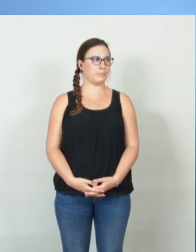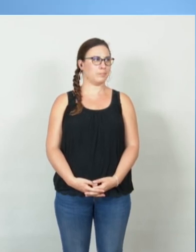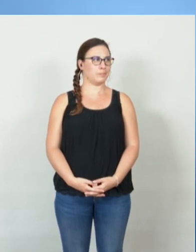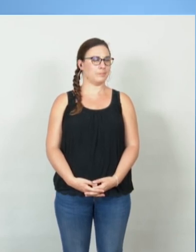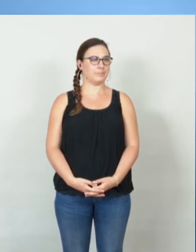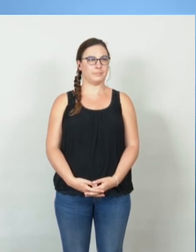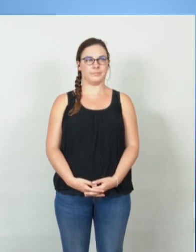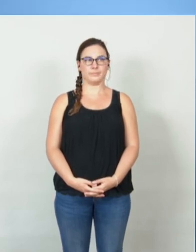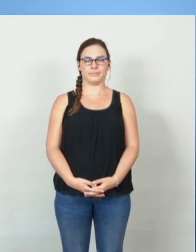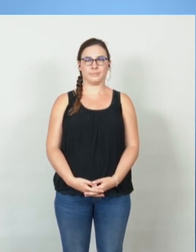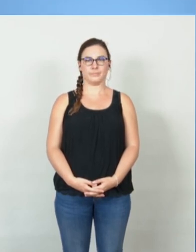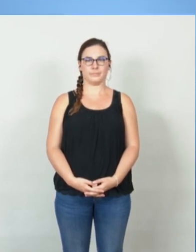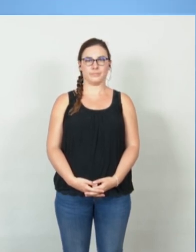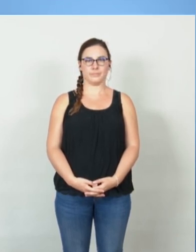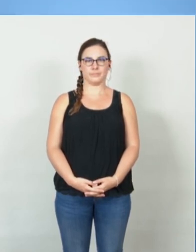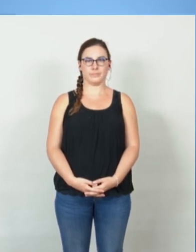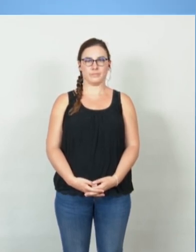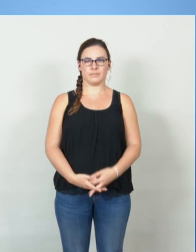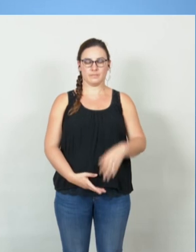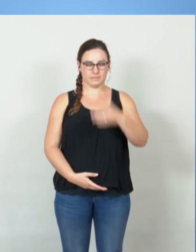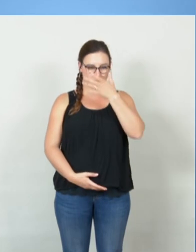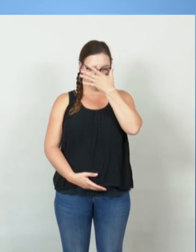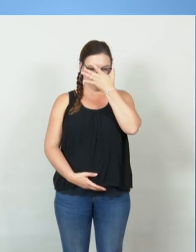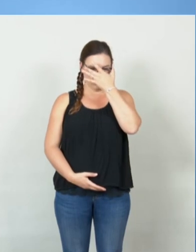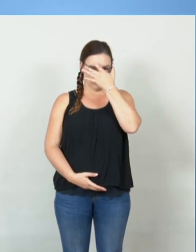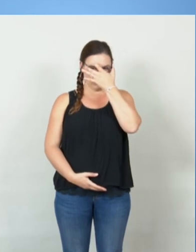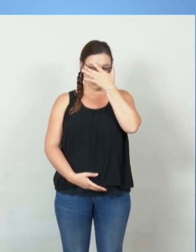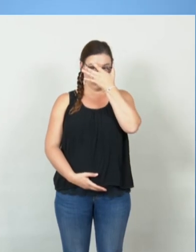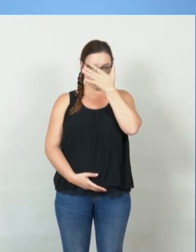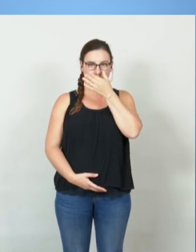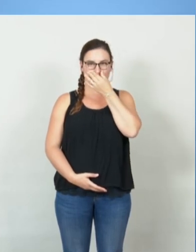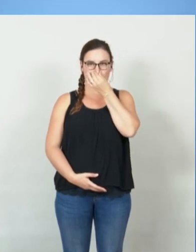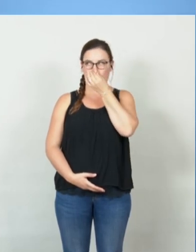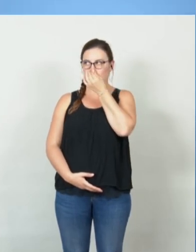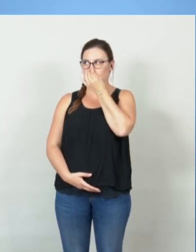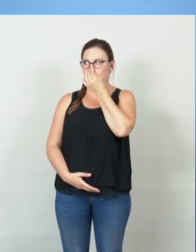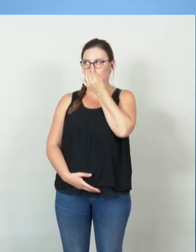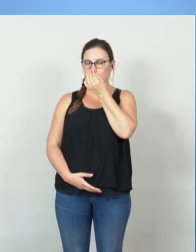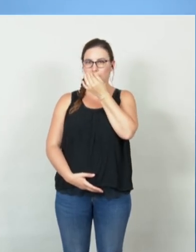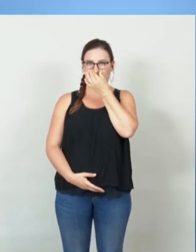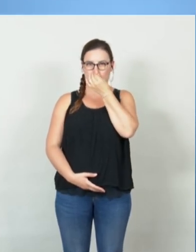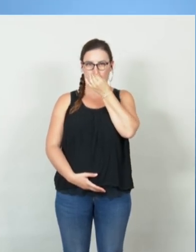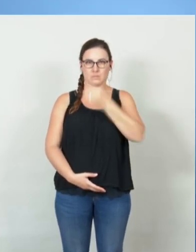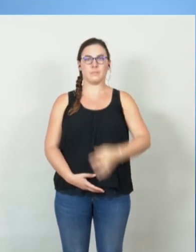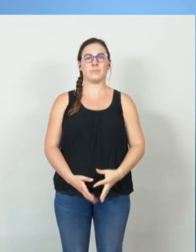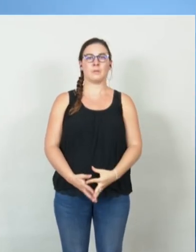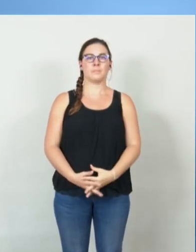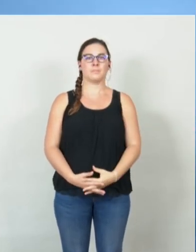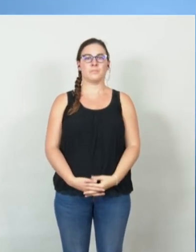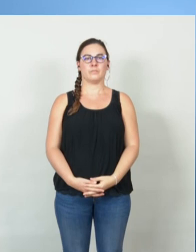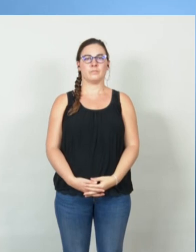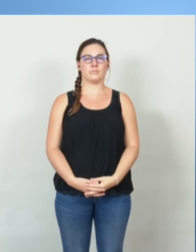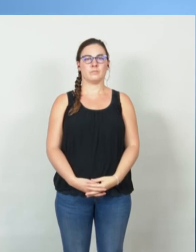Dominique Tavel Maud wadelck mode wizi